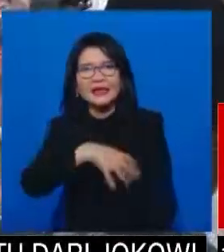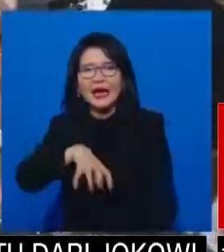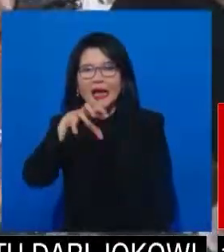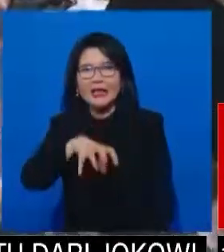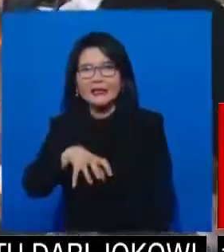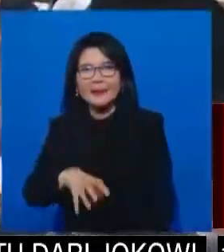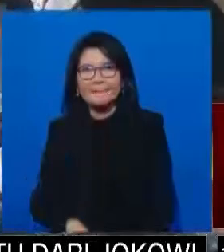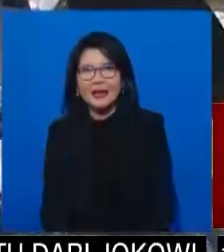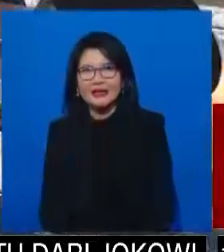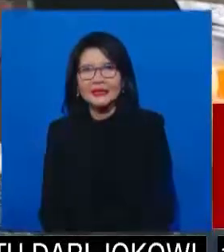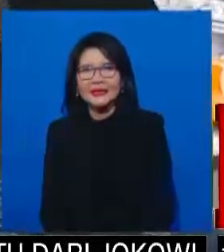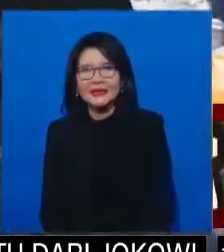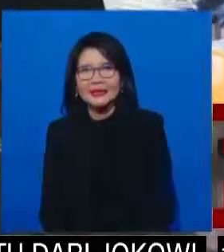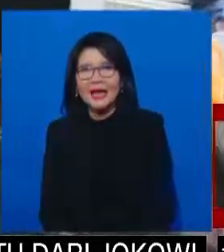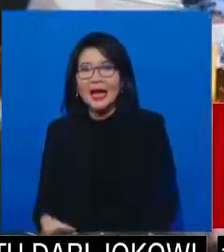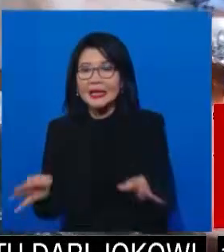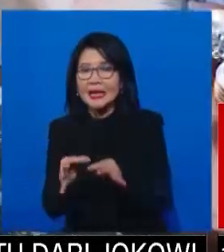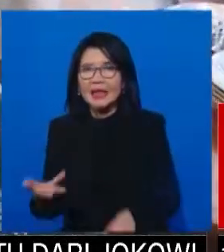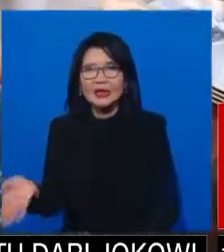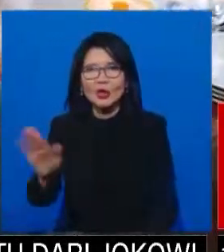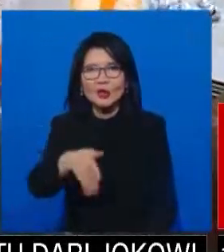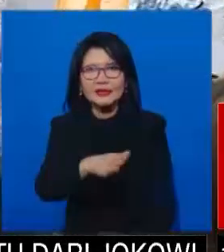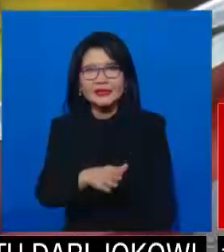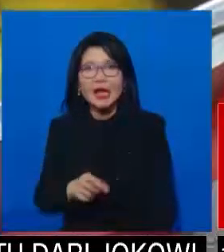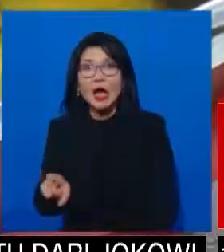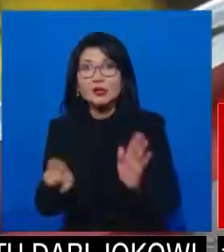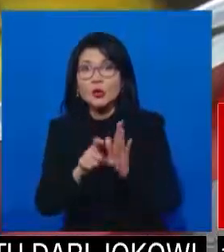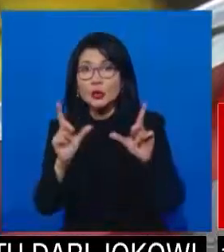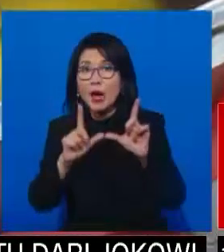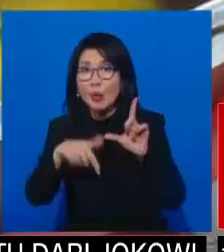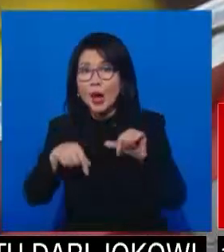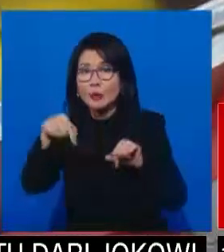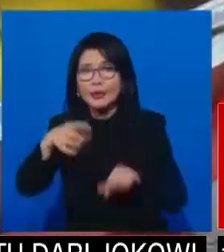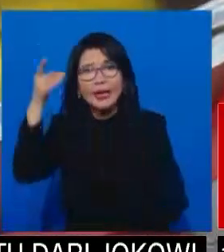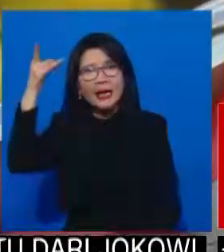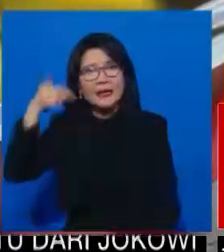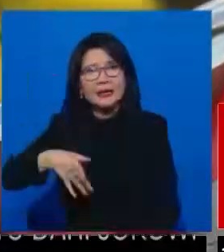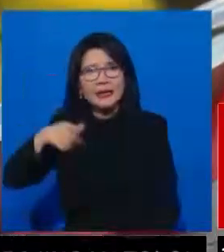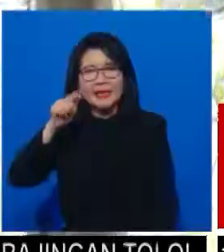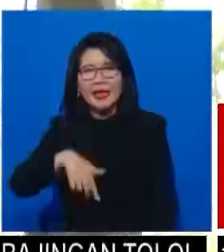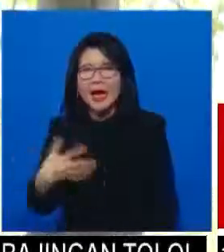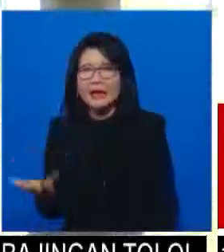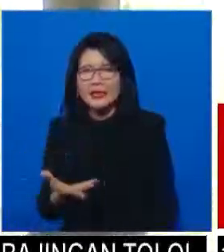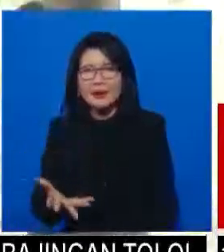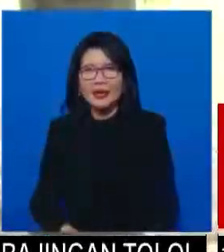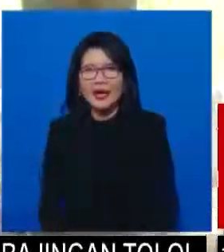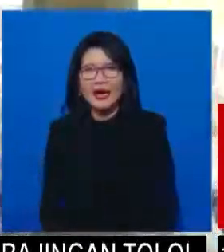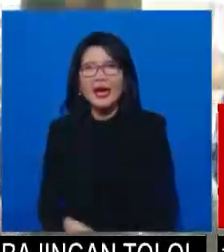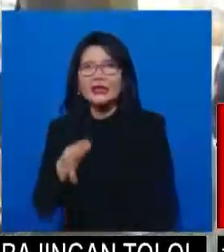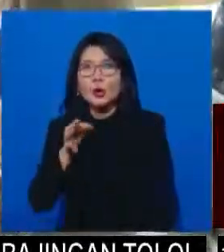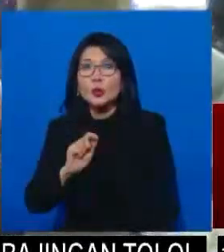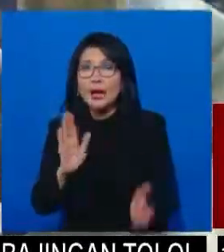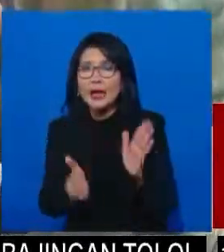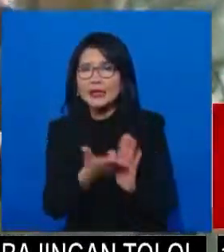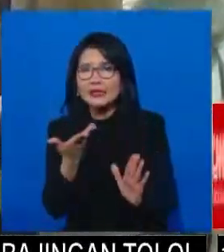masuk mendekati wilayah perairan. Seperti warung pawon Bu Hartati yang masuk di desa Sungon Legowo, Kecamatan Bungah, Gresik yang